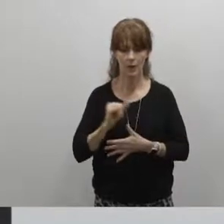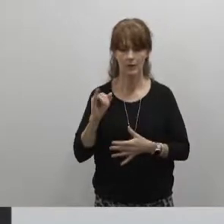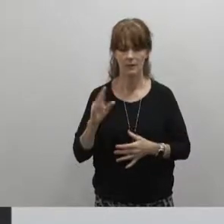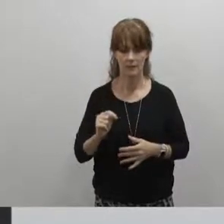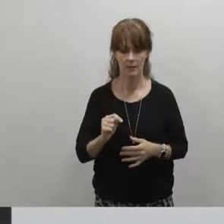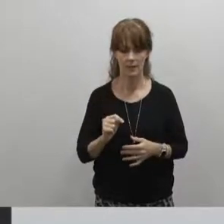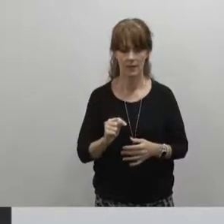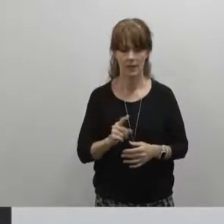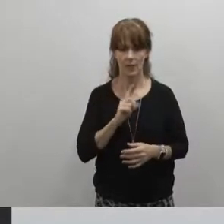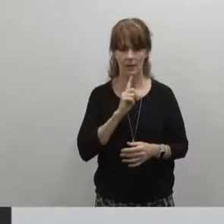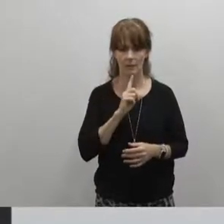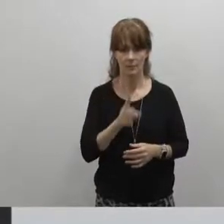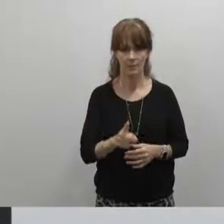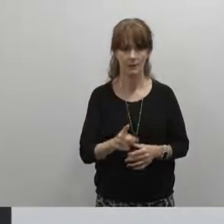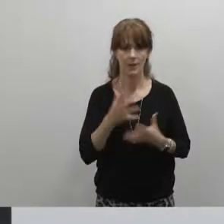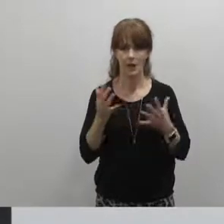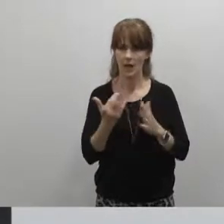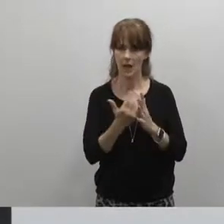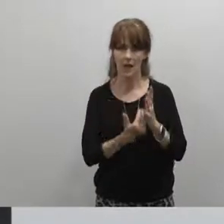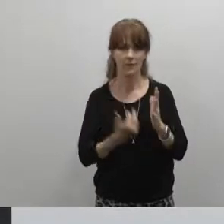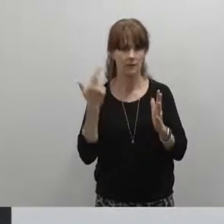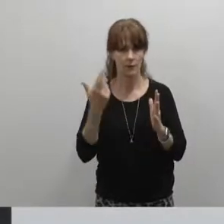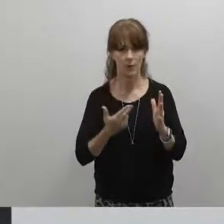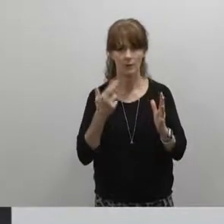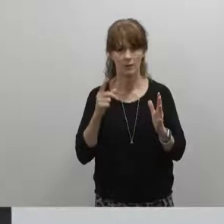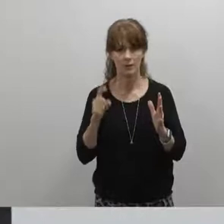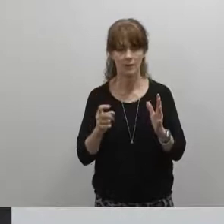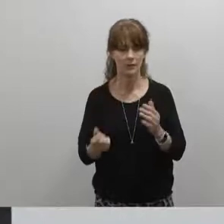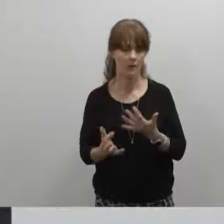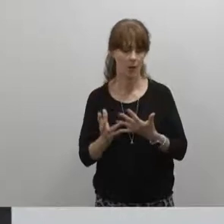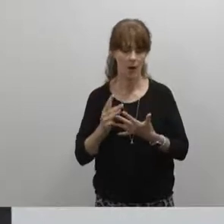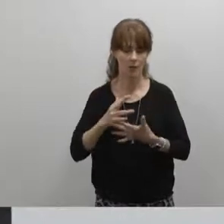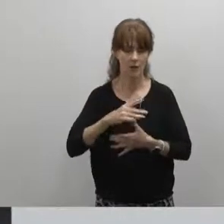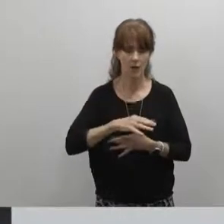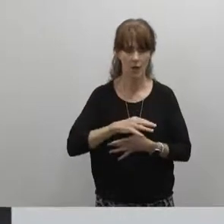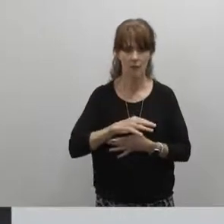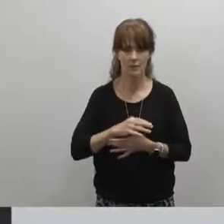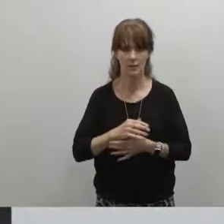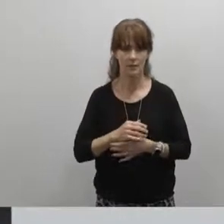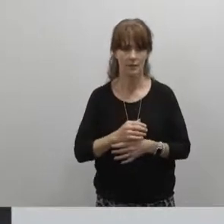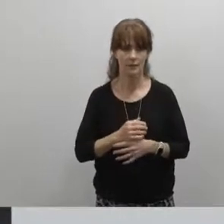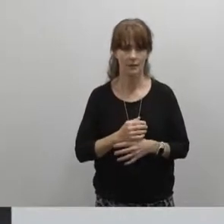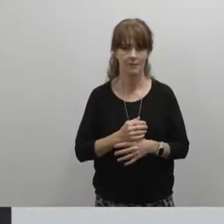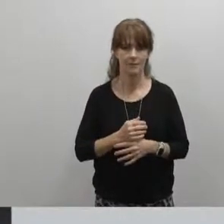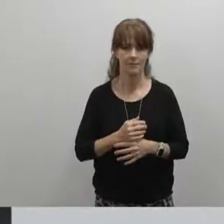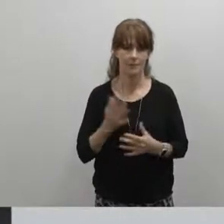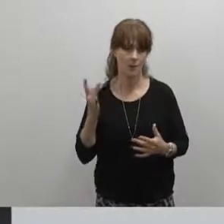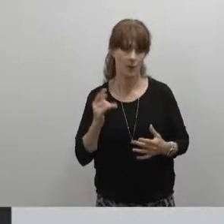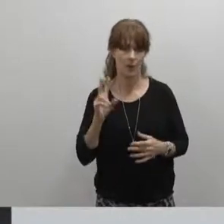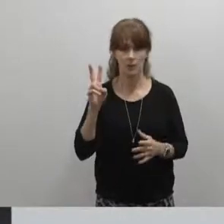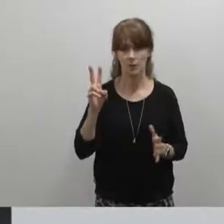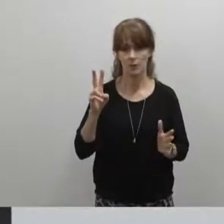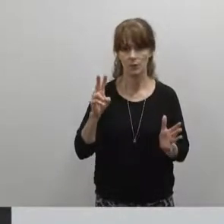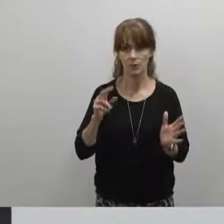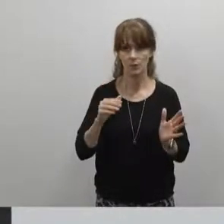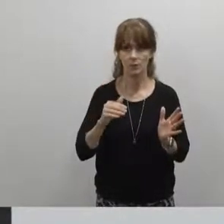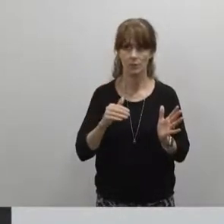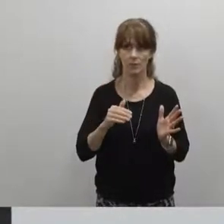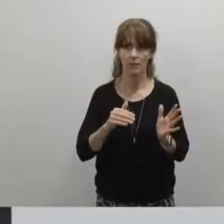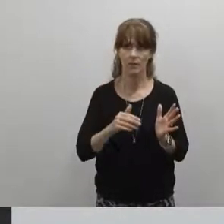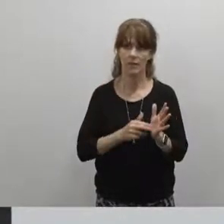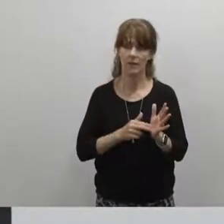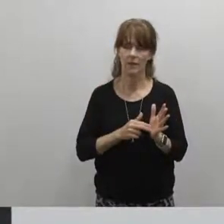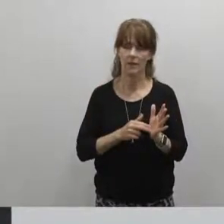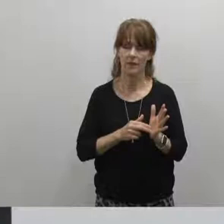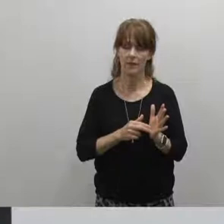râu tiếng ốc nông ca bà thàm bà bô dạng sát xóm nâng. Quạt ai bằng hai mù là hết sắp giang cho ra nà, đại dương trái